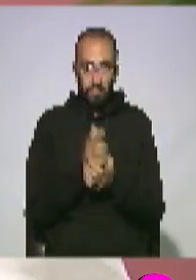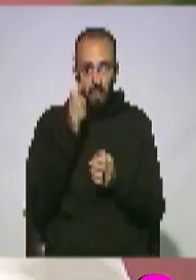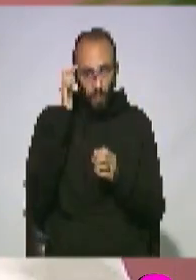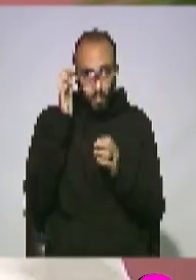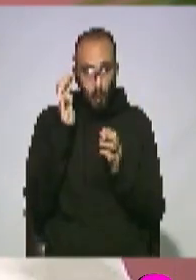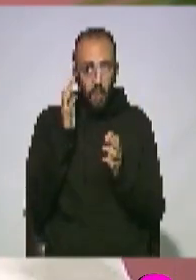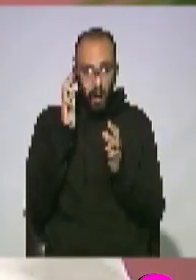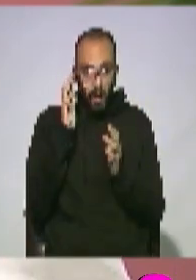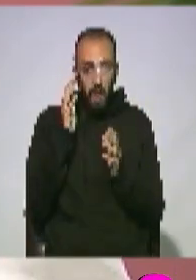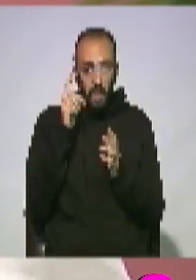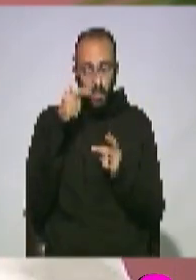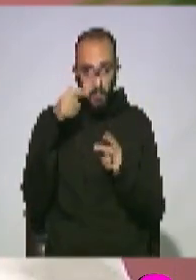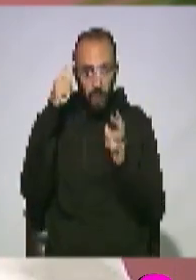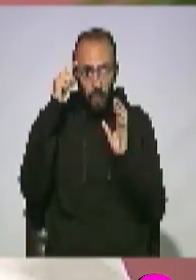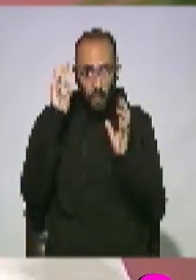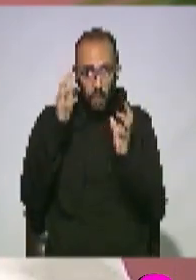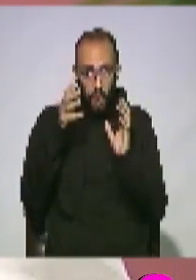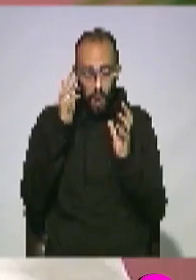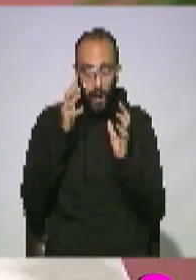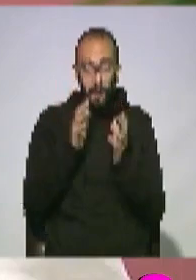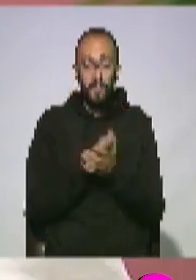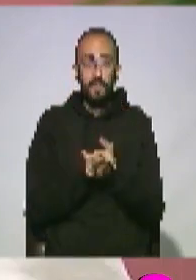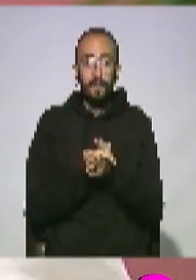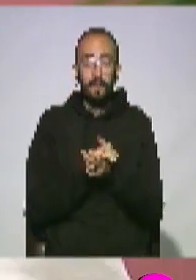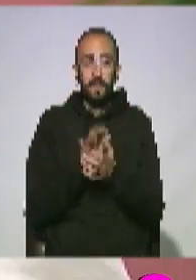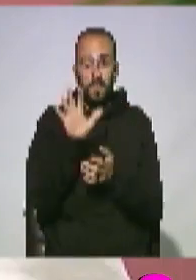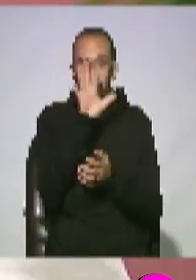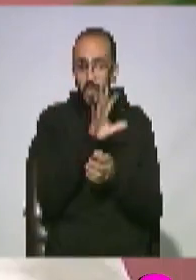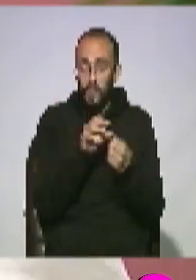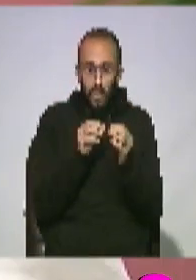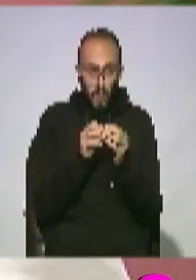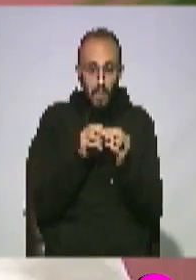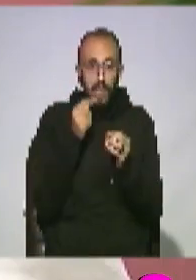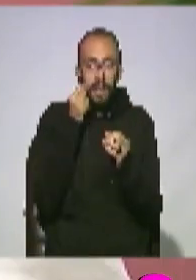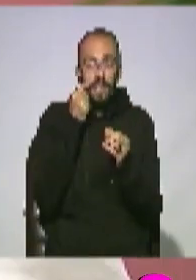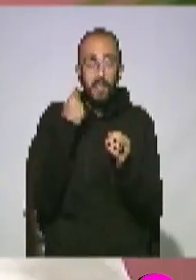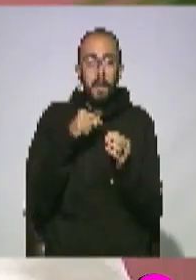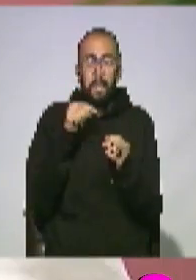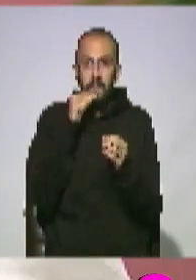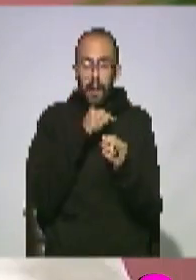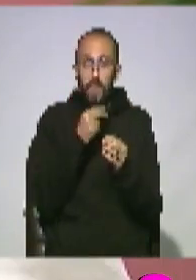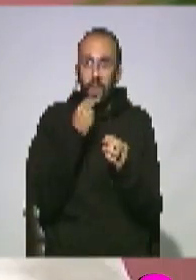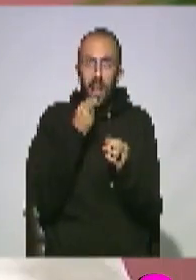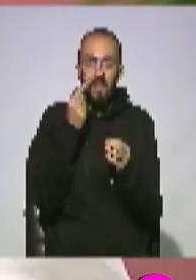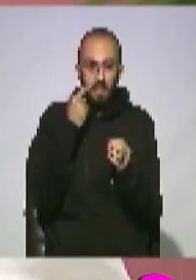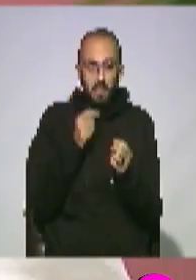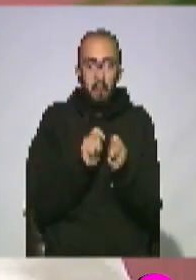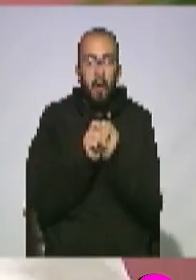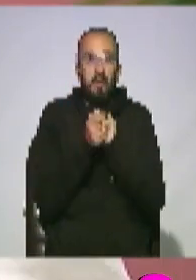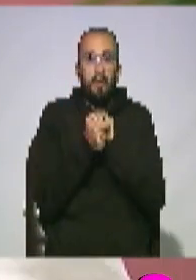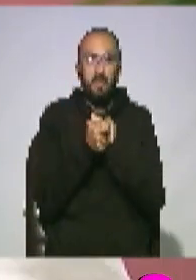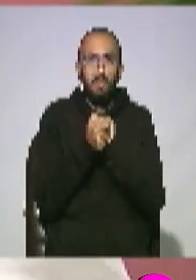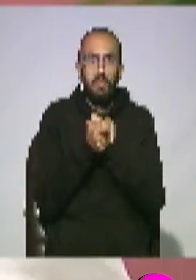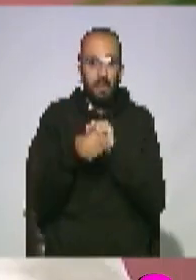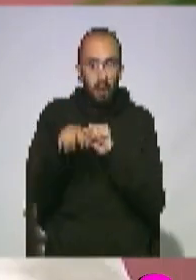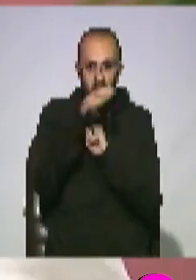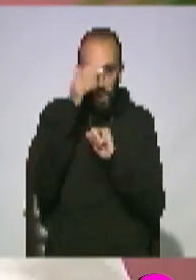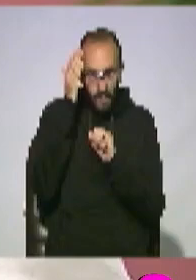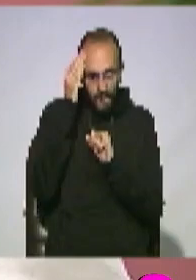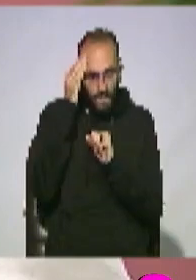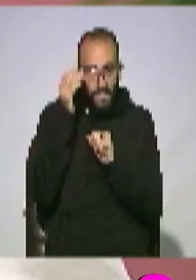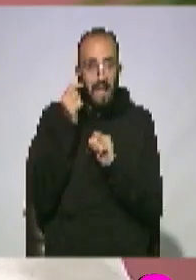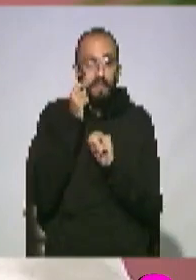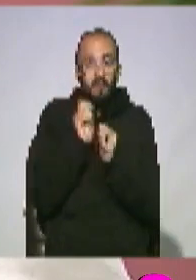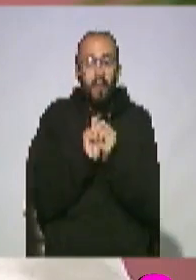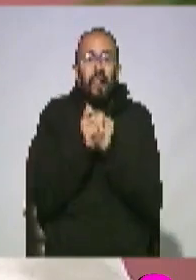المراهقة اسميا بيصحبها عدة مظاهر جسدية بتكون عند البنت وعند الولد، معروفة طبعا الناس كلها عارفينها،